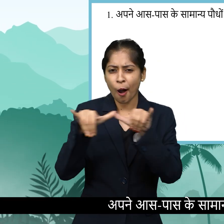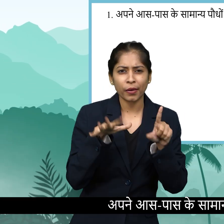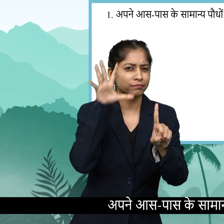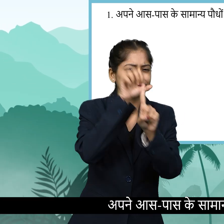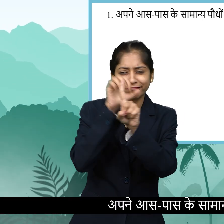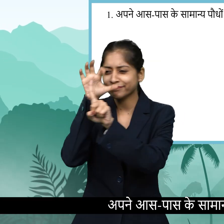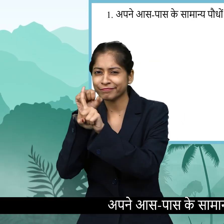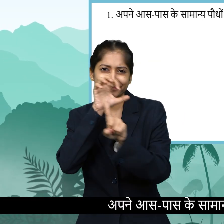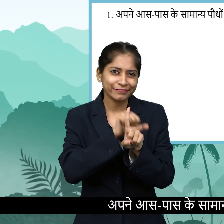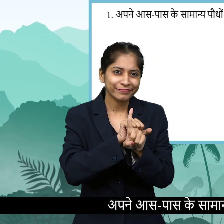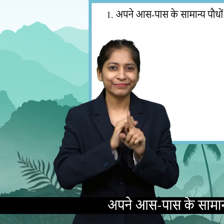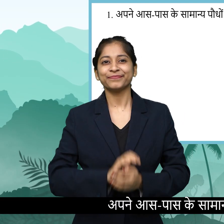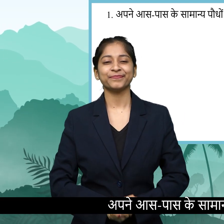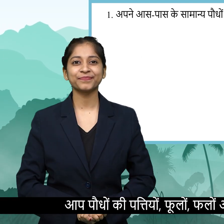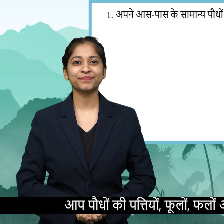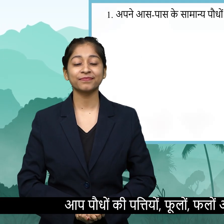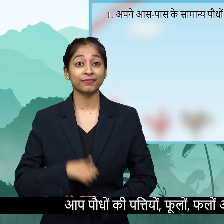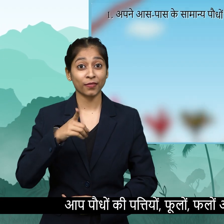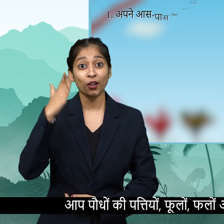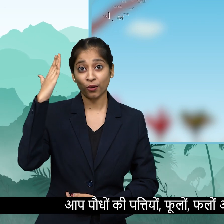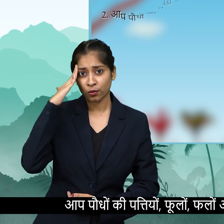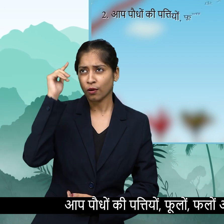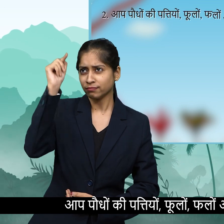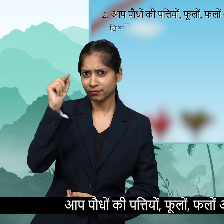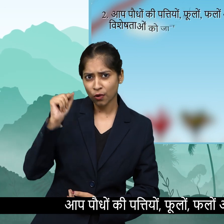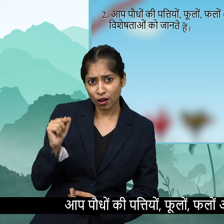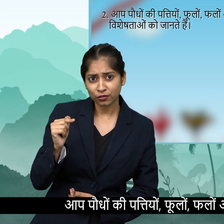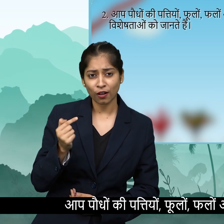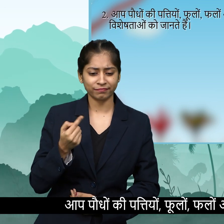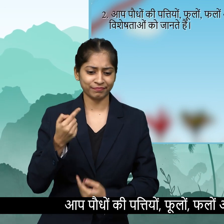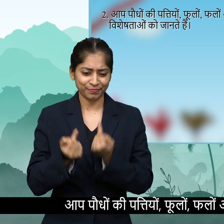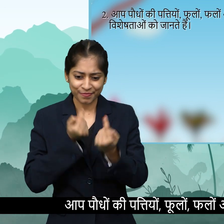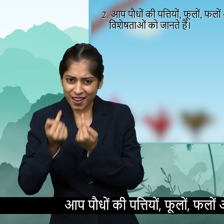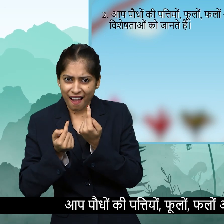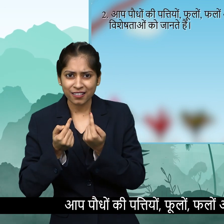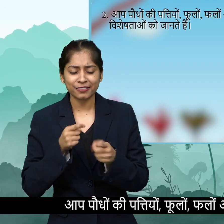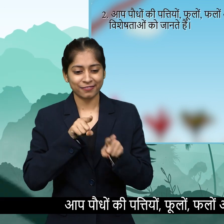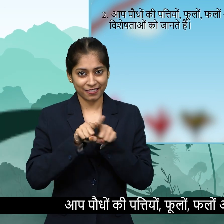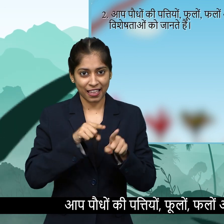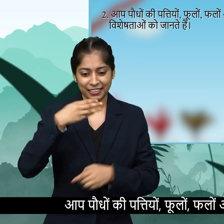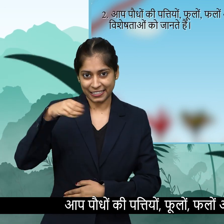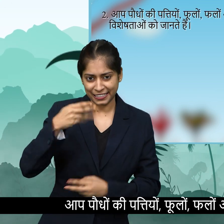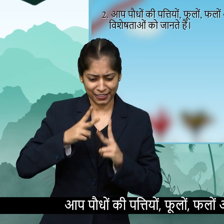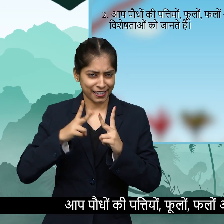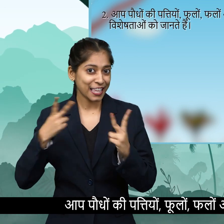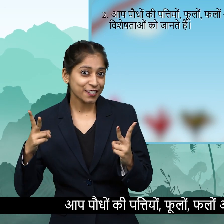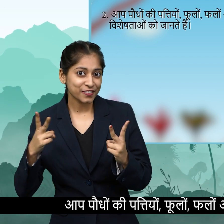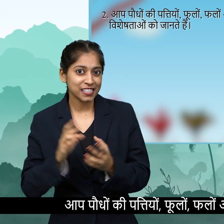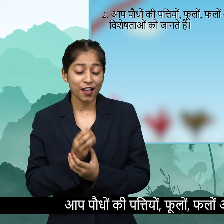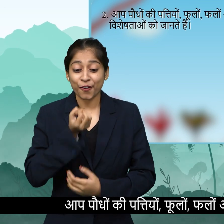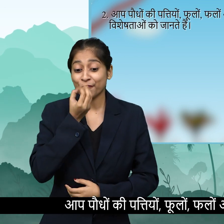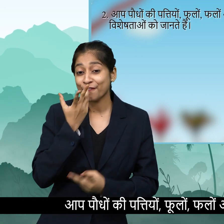कर सकते हैं। आप पौधों की पत्तियों, फूलों, फलों और सब्जियों जैसी विशेषताओं को जानते